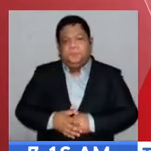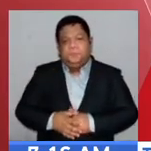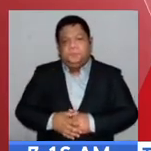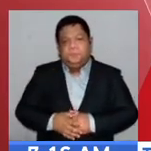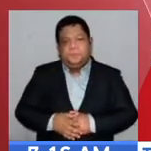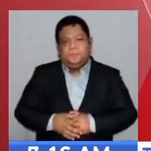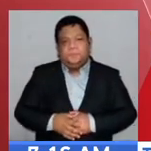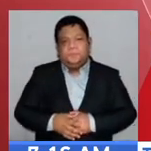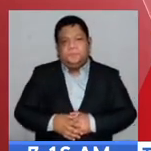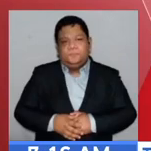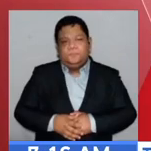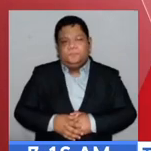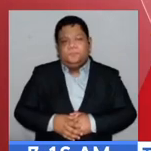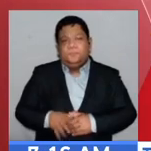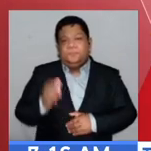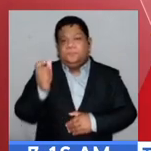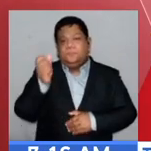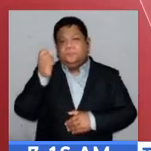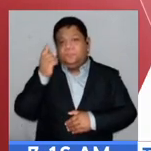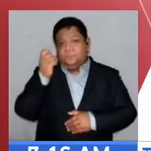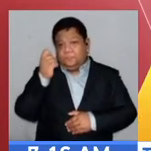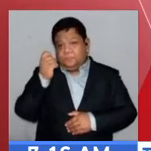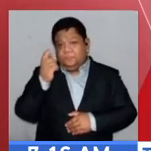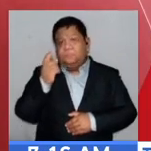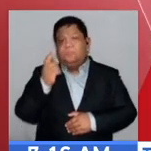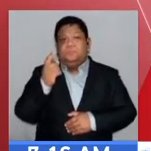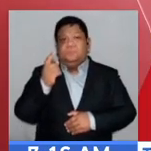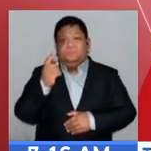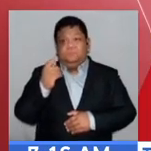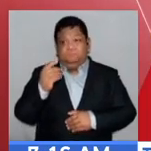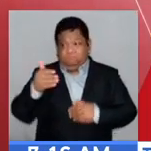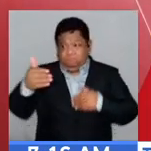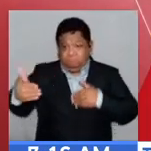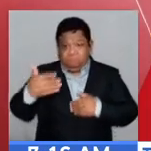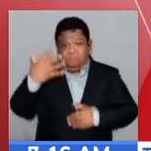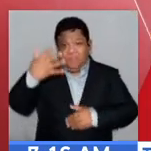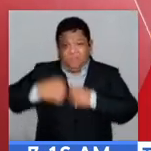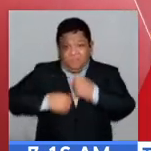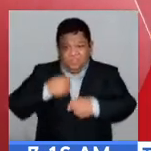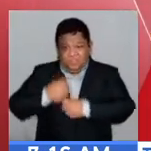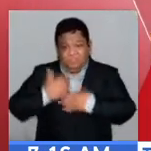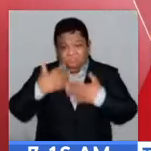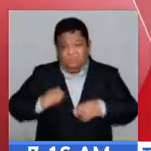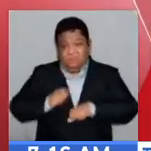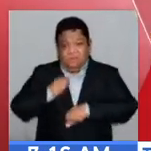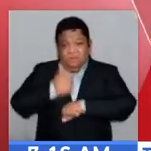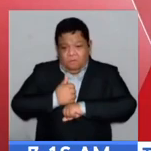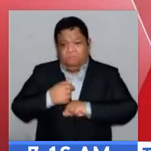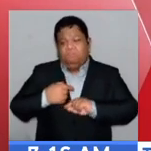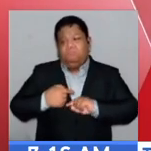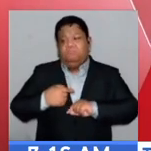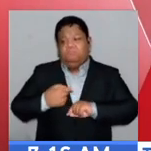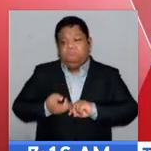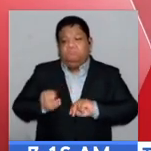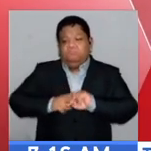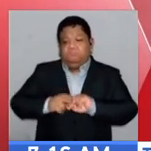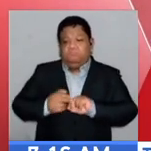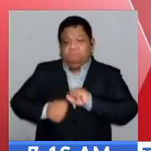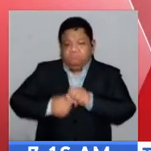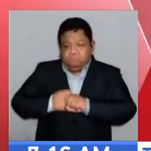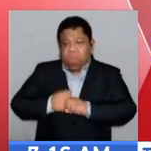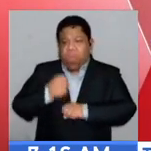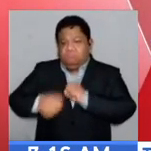At abutin pa ng 5 years, ano? Pinlat na nila yung itataas nila. Hindi ba nakakakilabot yan sa gitna